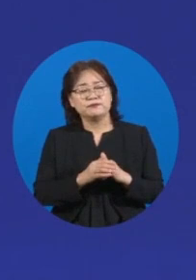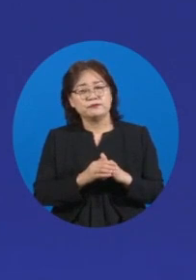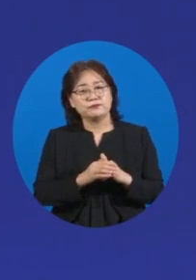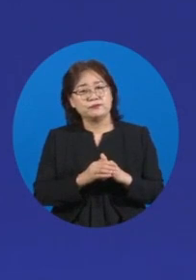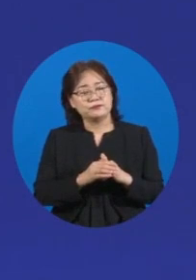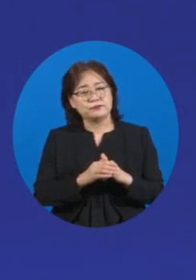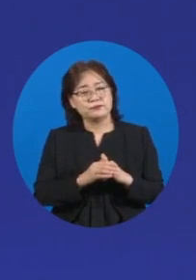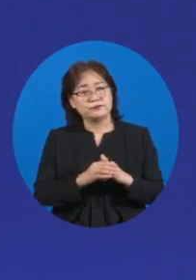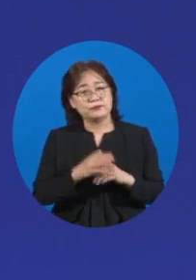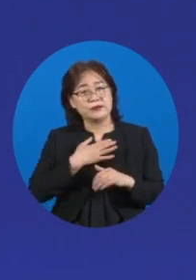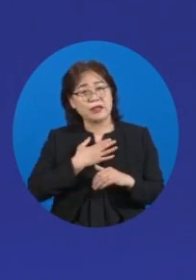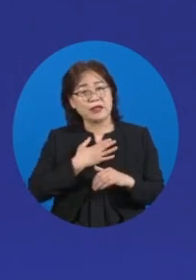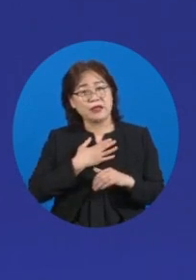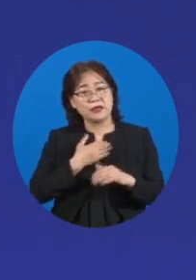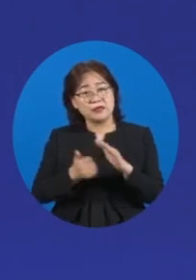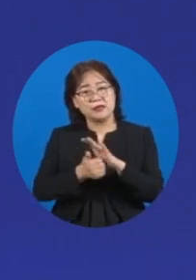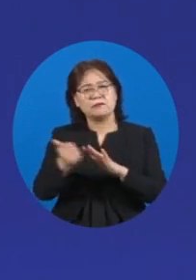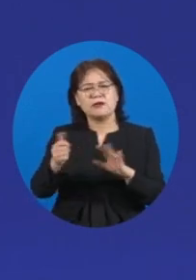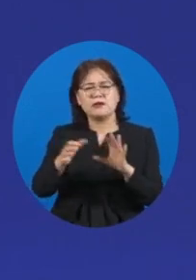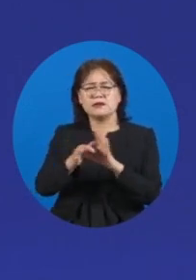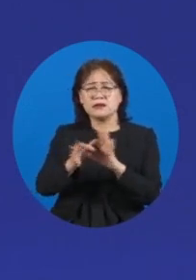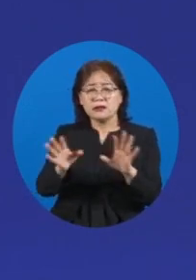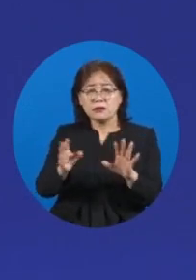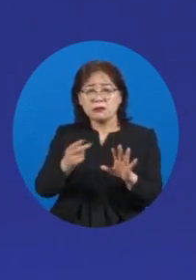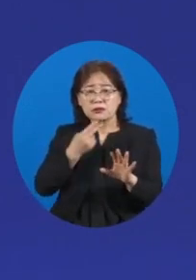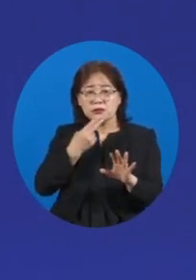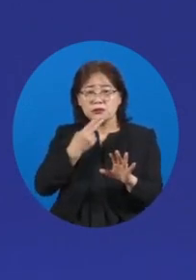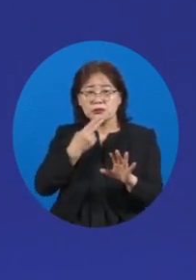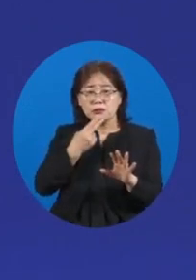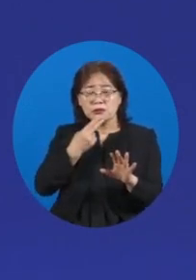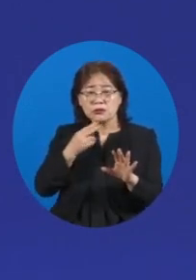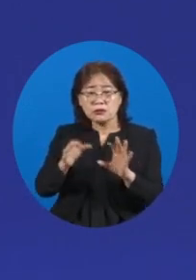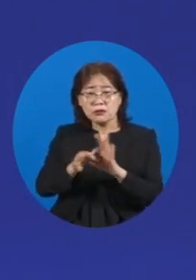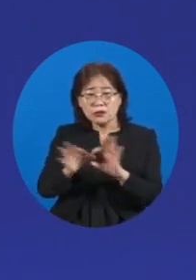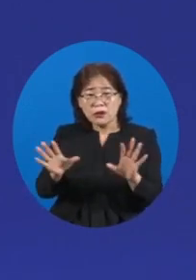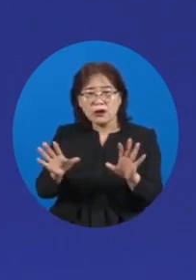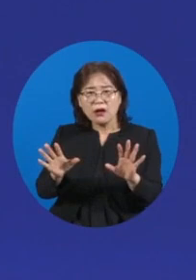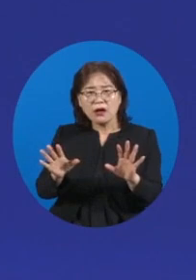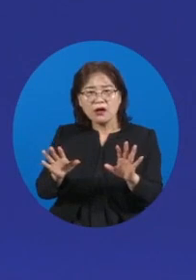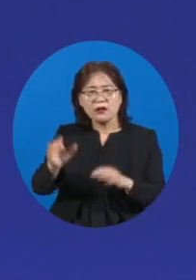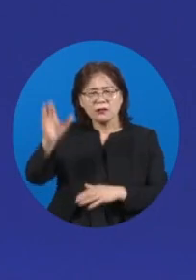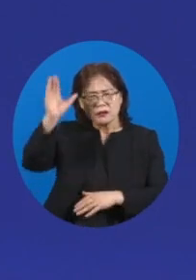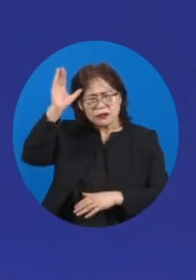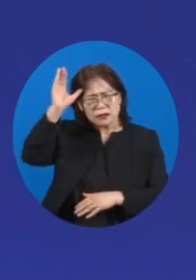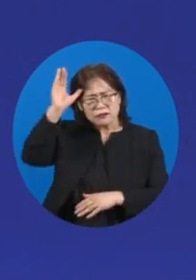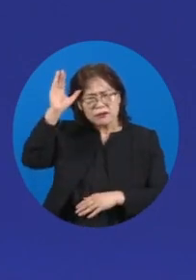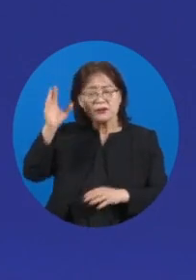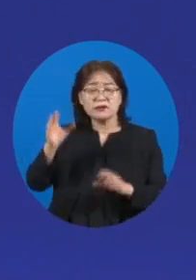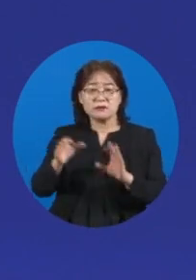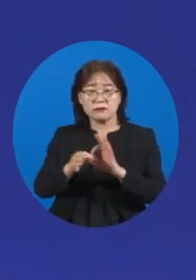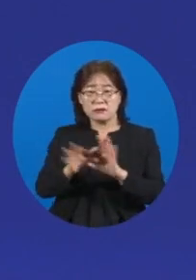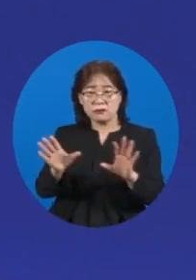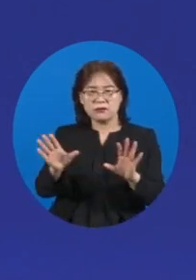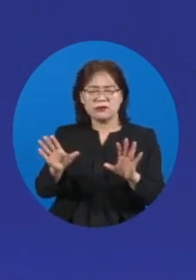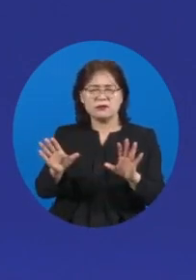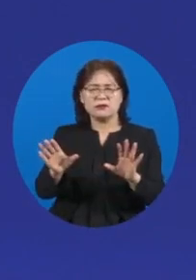내 힘만 많은 상관없이 내가 기대했던 시기 와는 상관없이